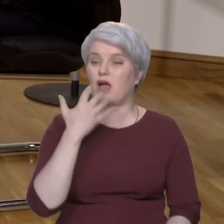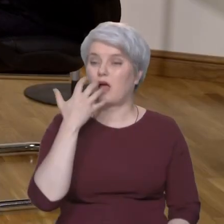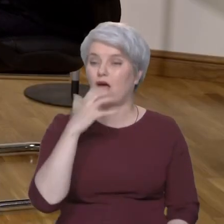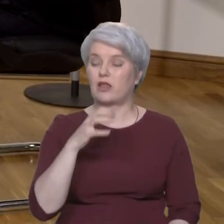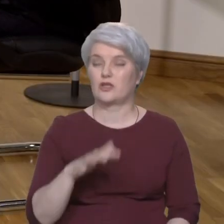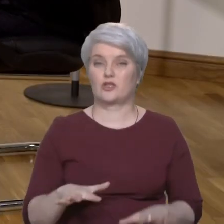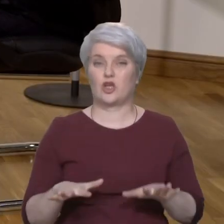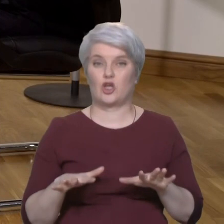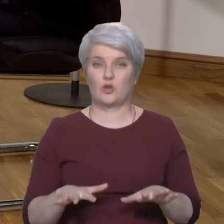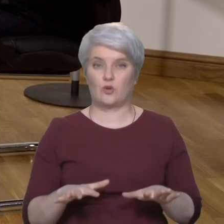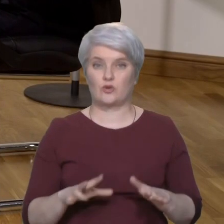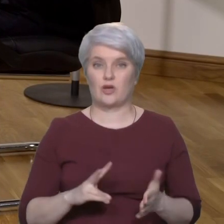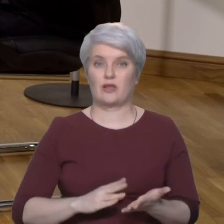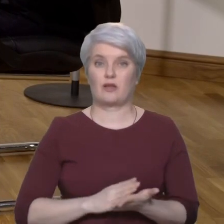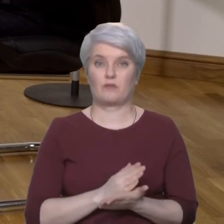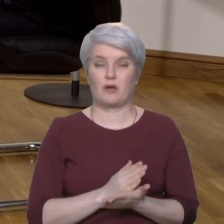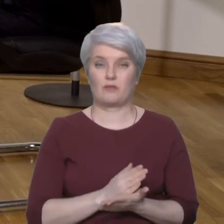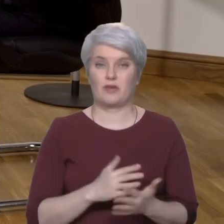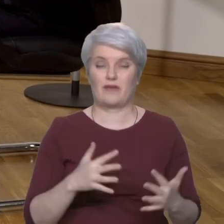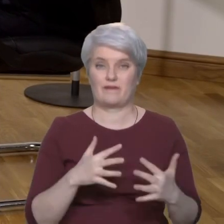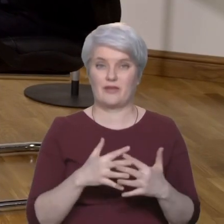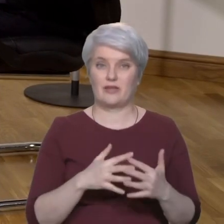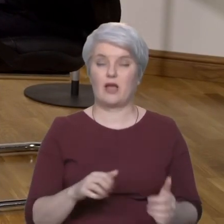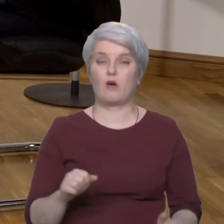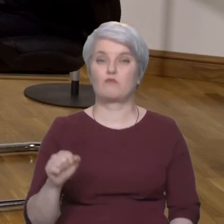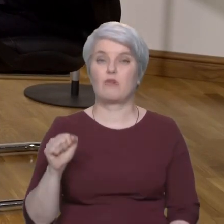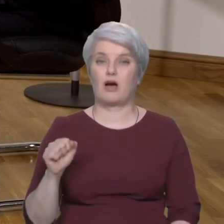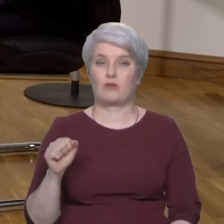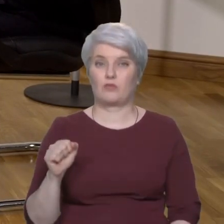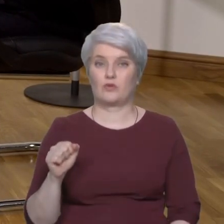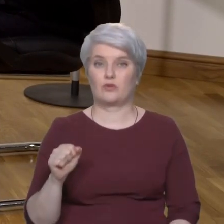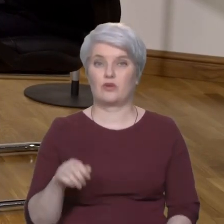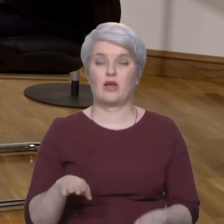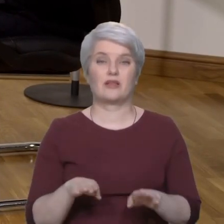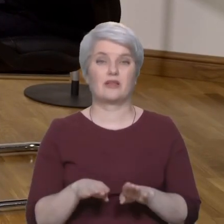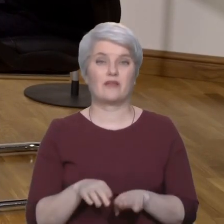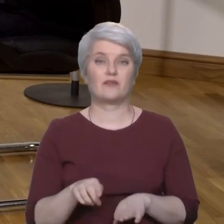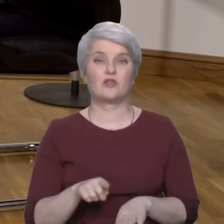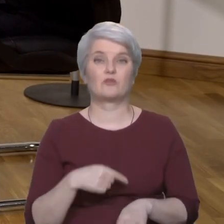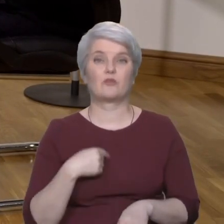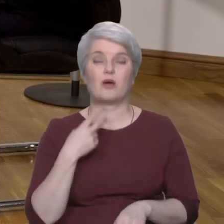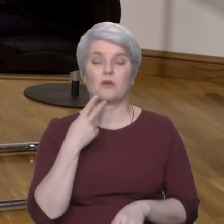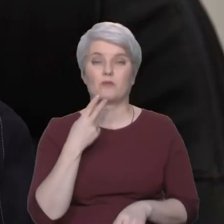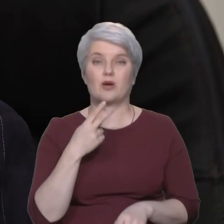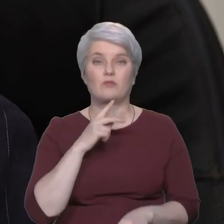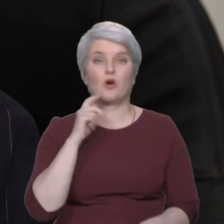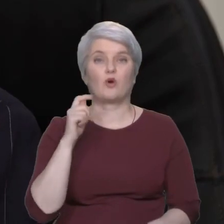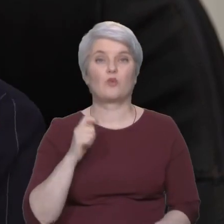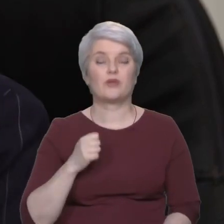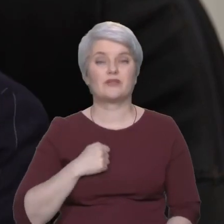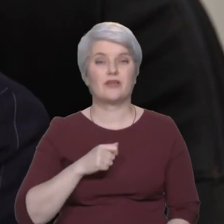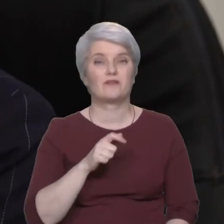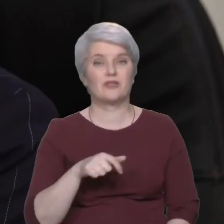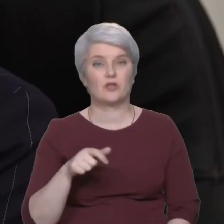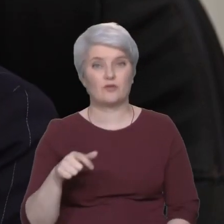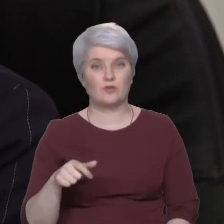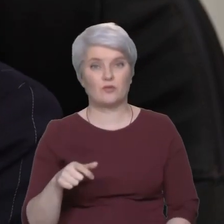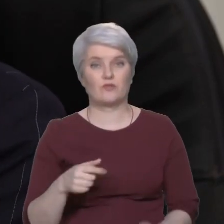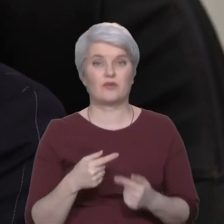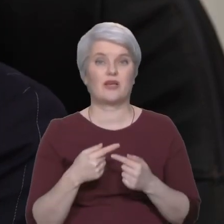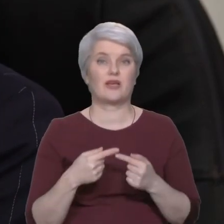на мапі війни – це Бахмут. І насправді на рівні з тим, що ми бачимо там українських військовослужбовців